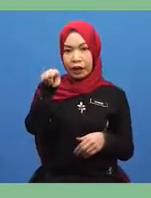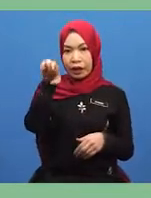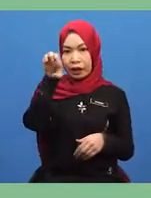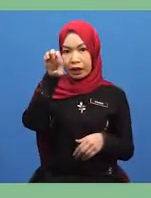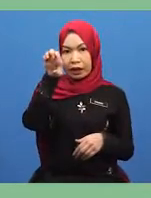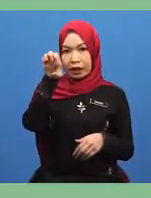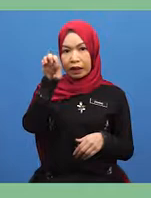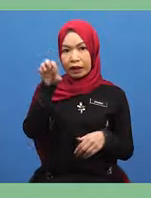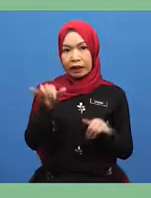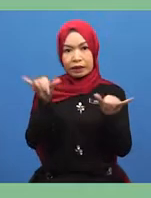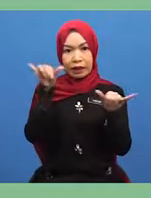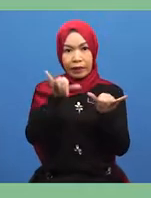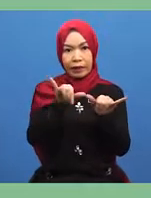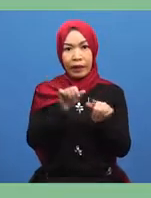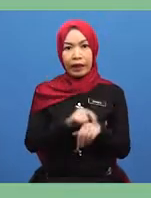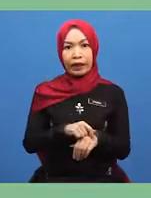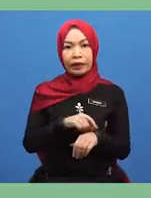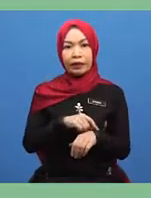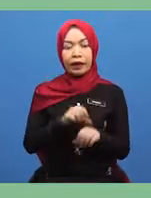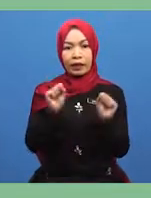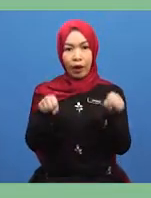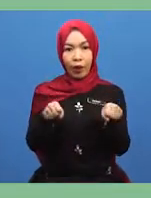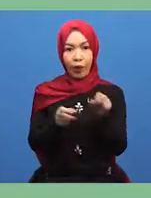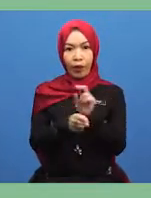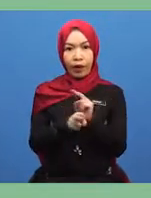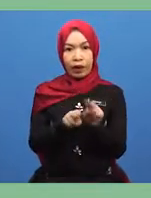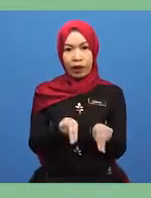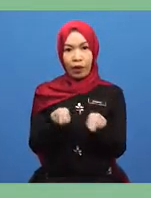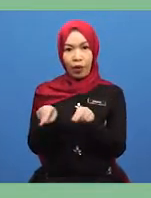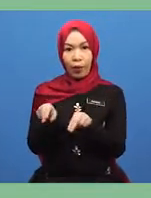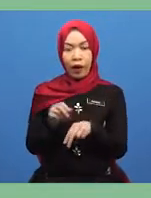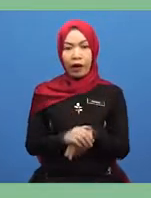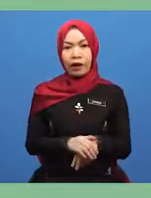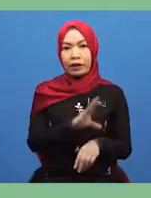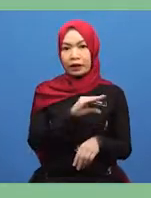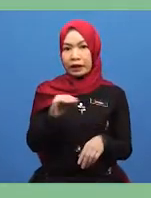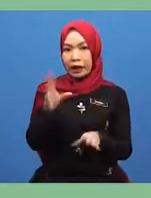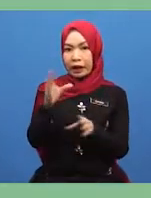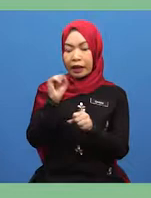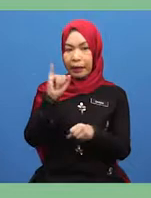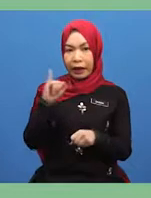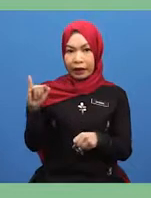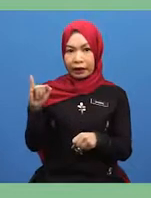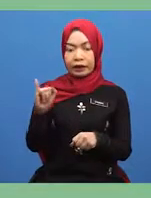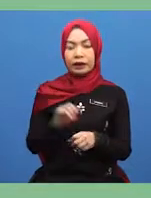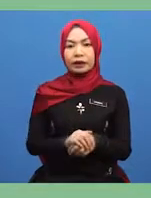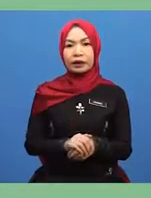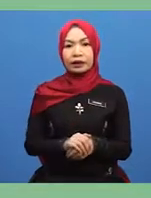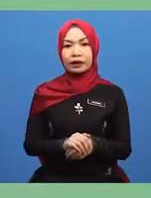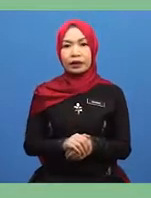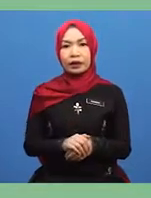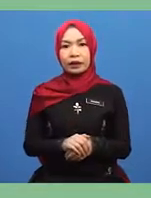kadar pertukaran boleh ubah. Maka, didapati bahawa selain daripada kadar pertukaran